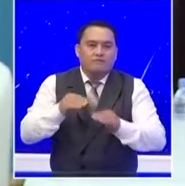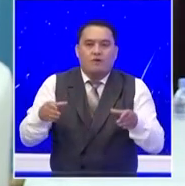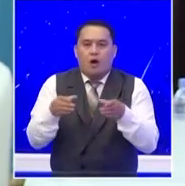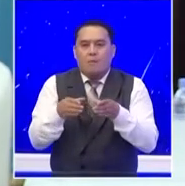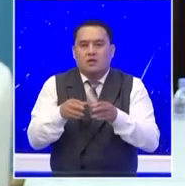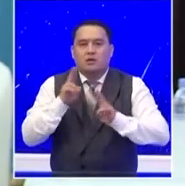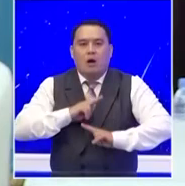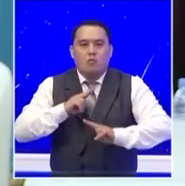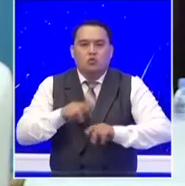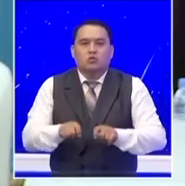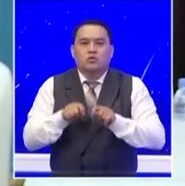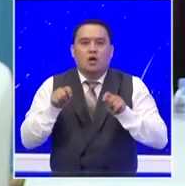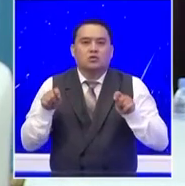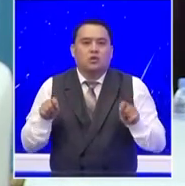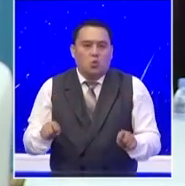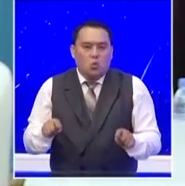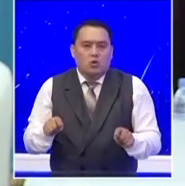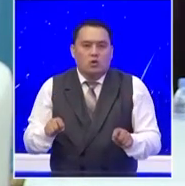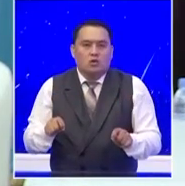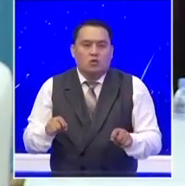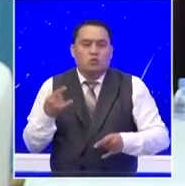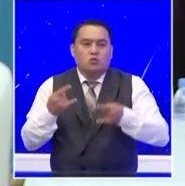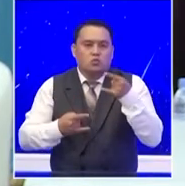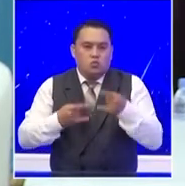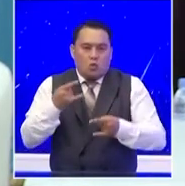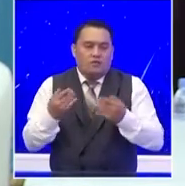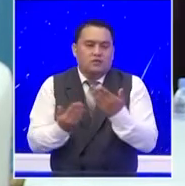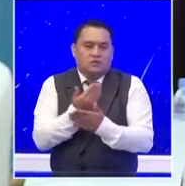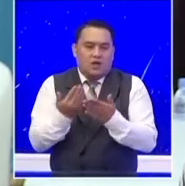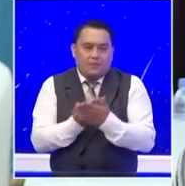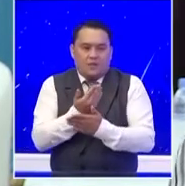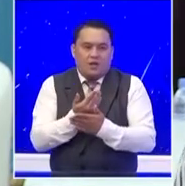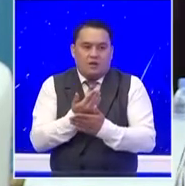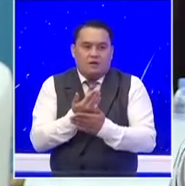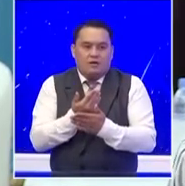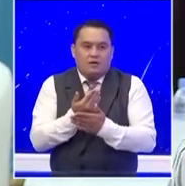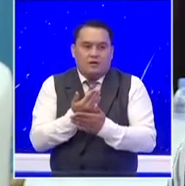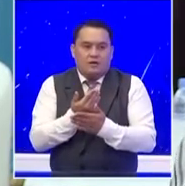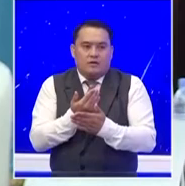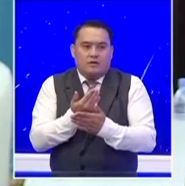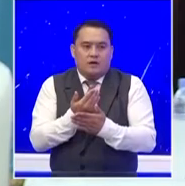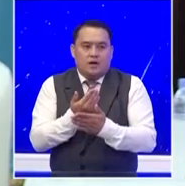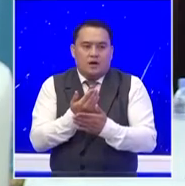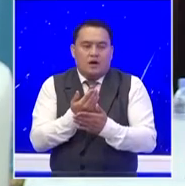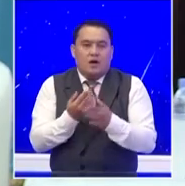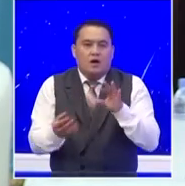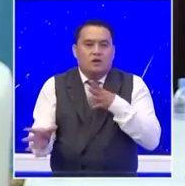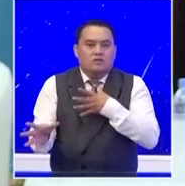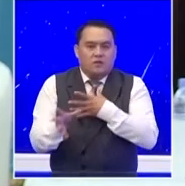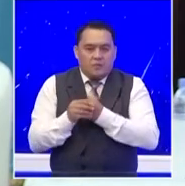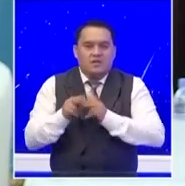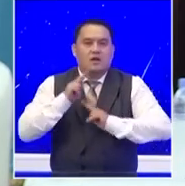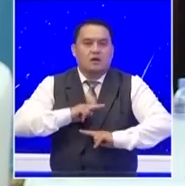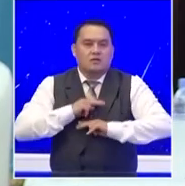работают, которые создают сюжет, который выходит в эфир. И вот от слаженной работы